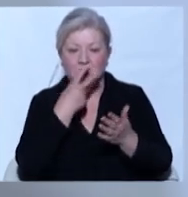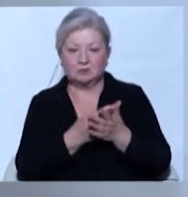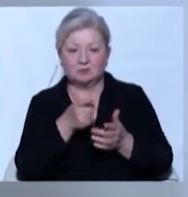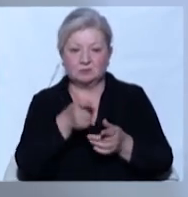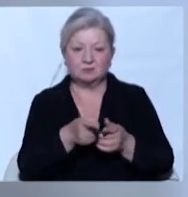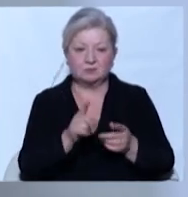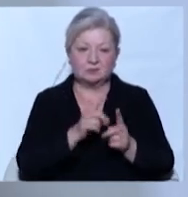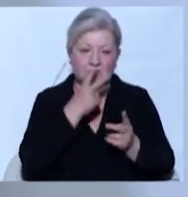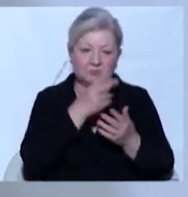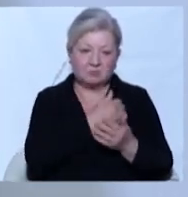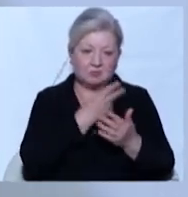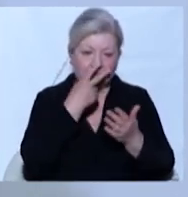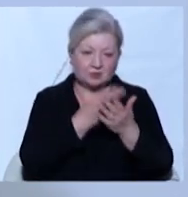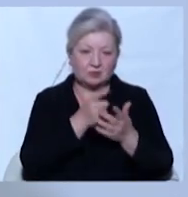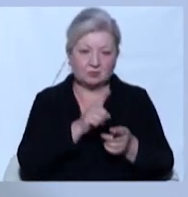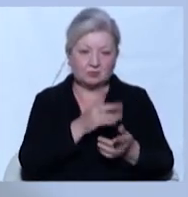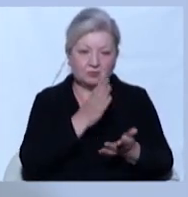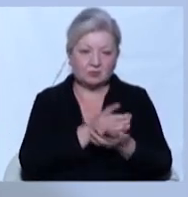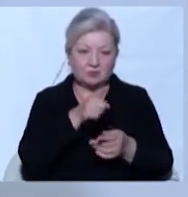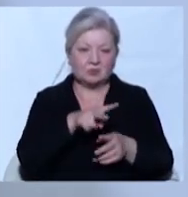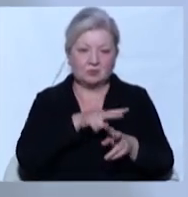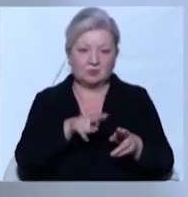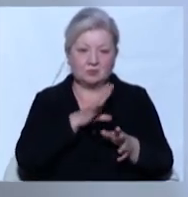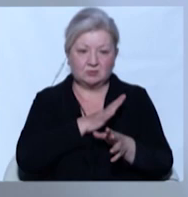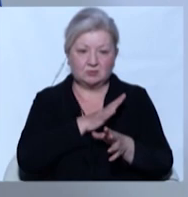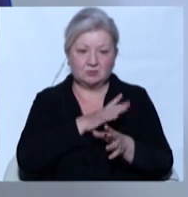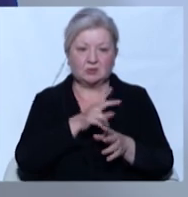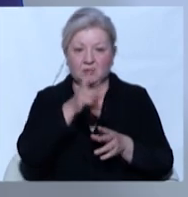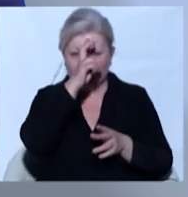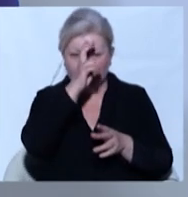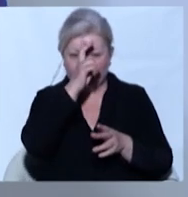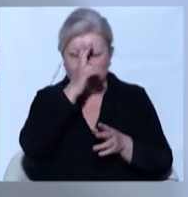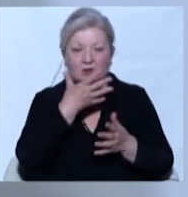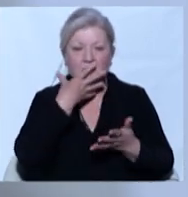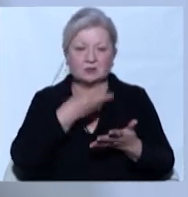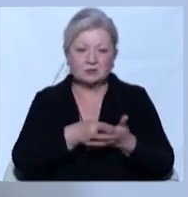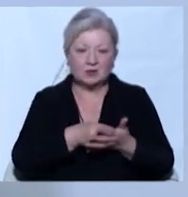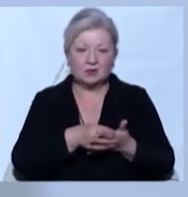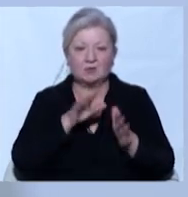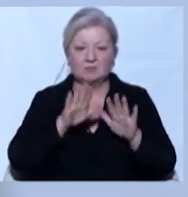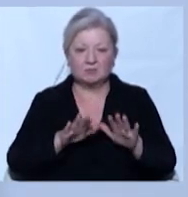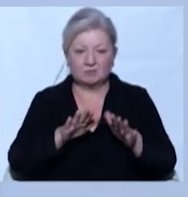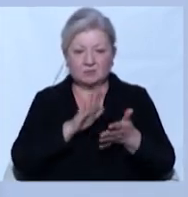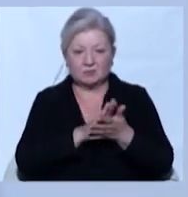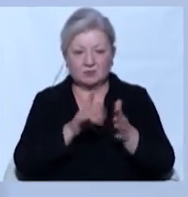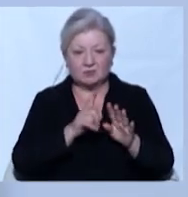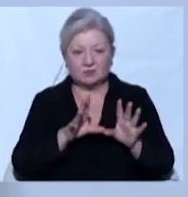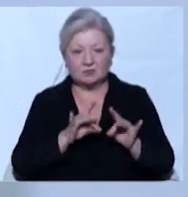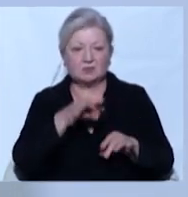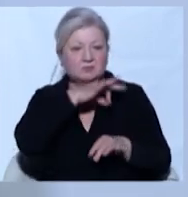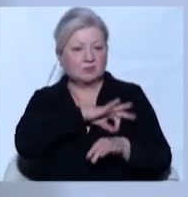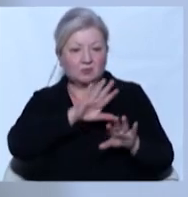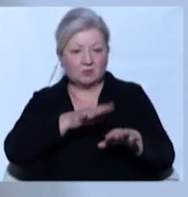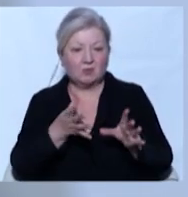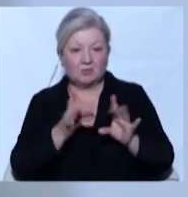რომ დაინახოთ და დააფიქსიროთ. აქაც დგას შემდეგი რამ, რომ ქვეყანა თავისი მდებარეობით თითქოს არახელსაყრელიც,